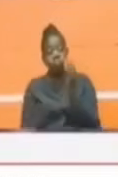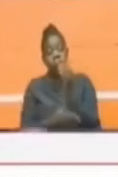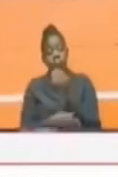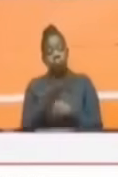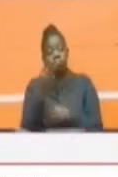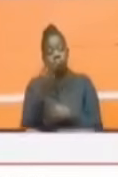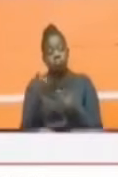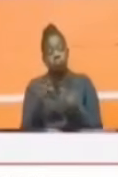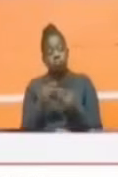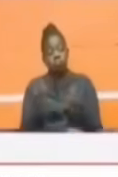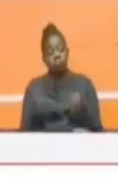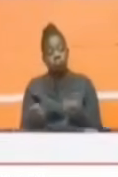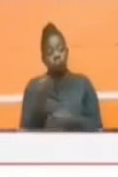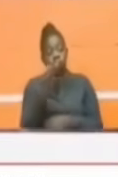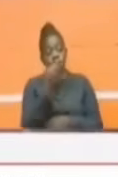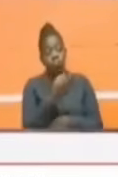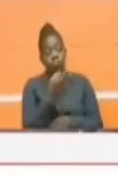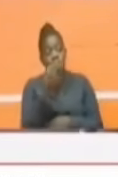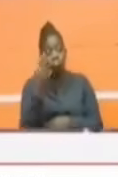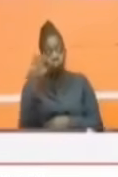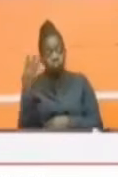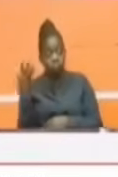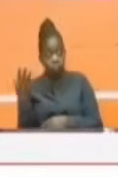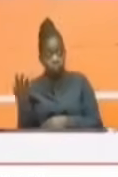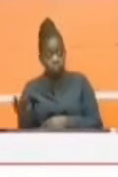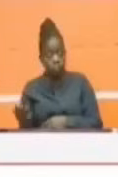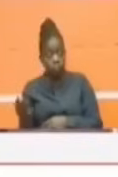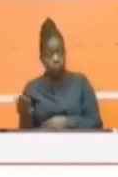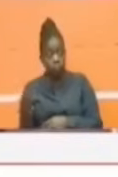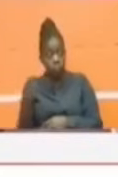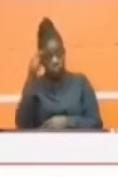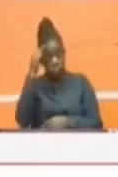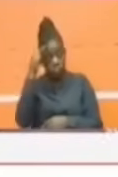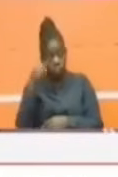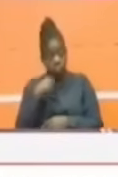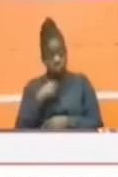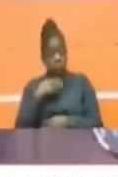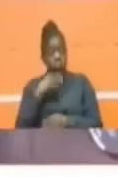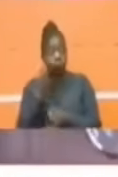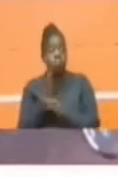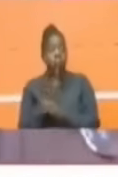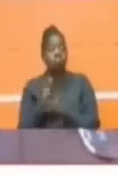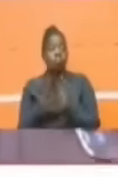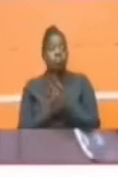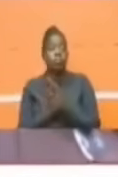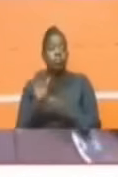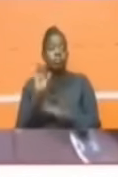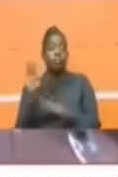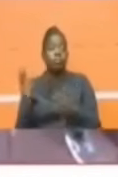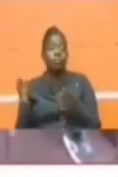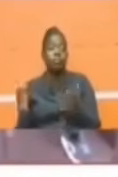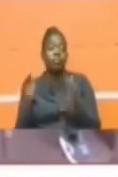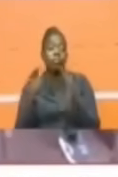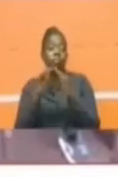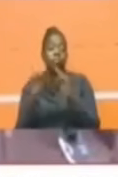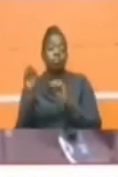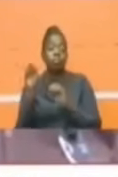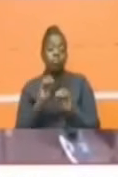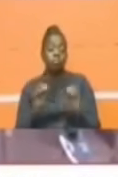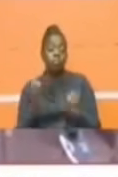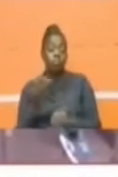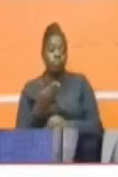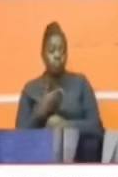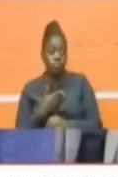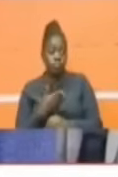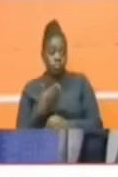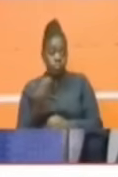nju omwo amabaati gengaali 3 mu 5 amabaati amamyufu nagenda kuzimba nagenzo kutuka nga munju sina chine chimune chenkulachi